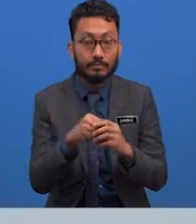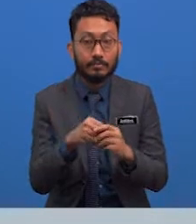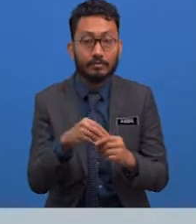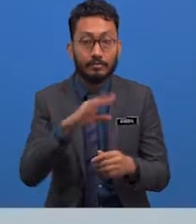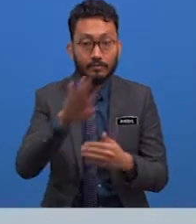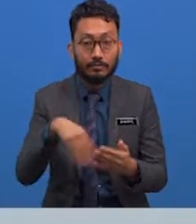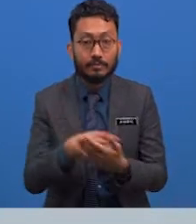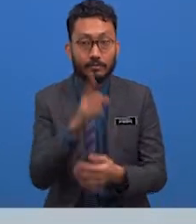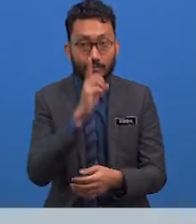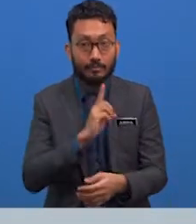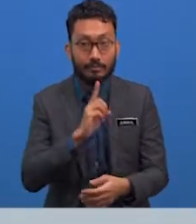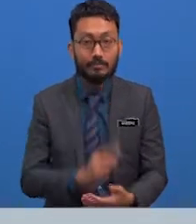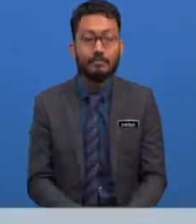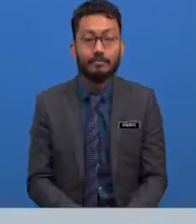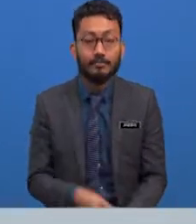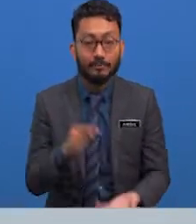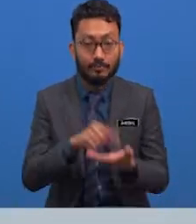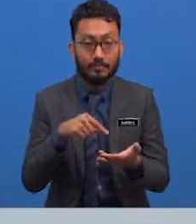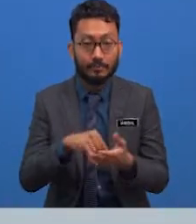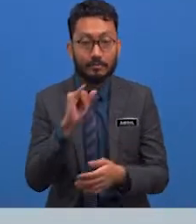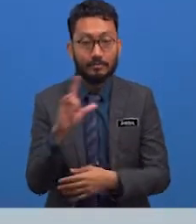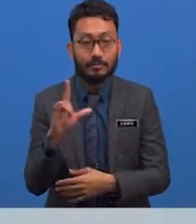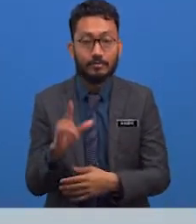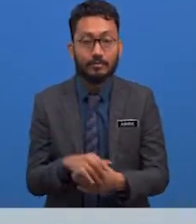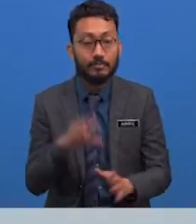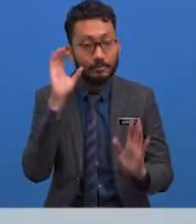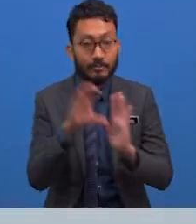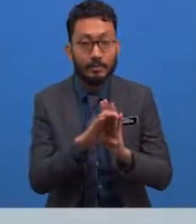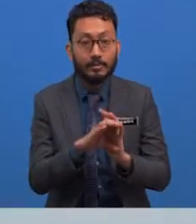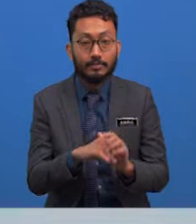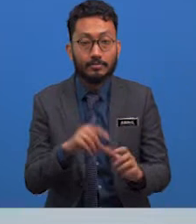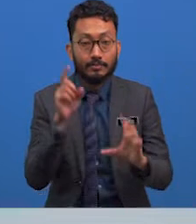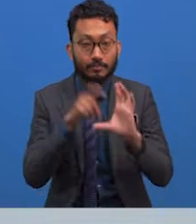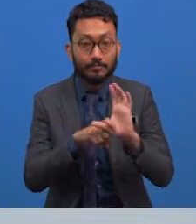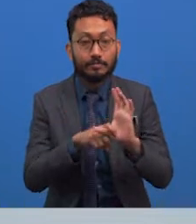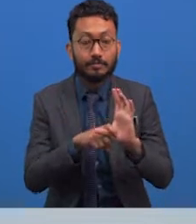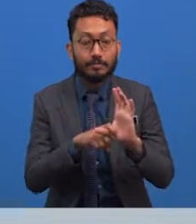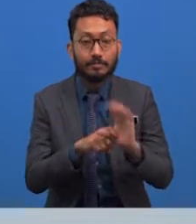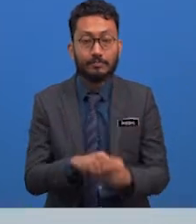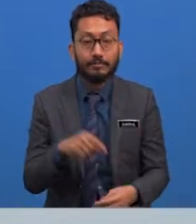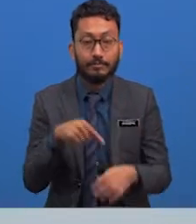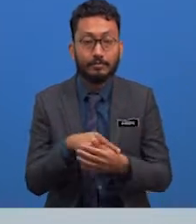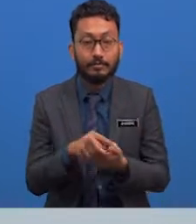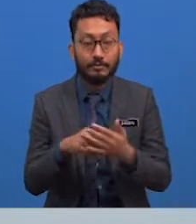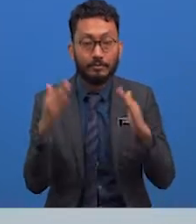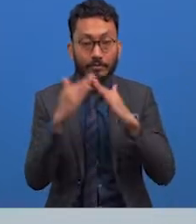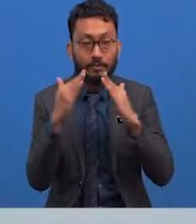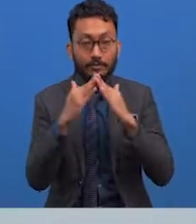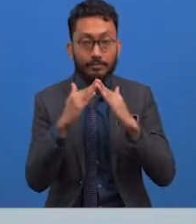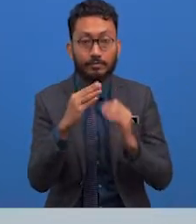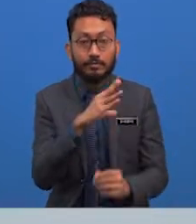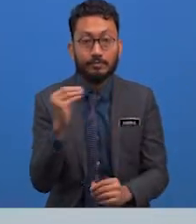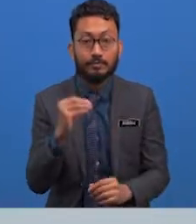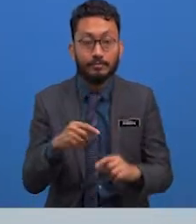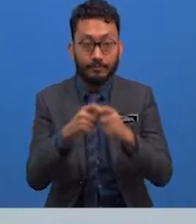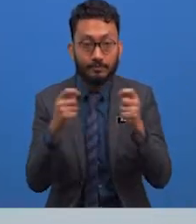ini. Betul, ini ialah gambar ampaian yang biasa dilihat di rumah atau tempat